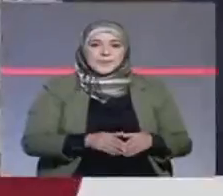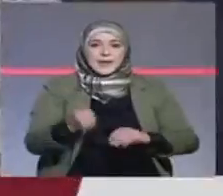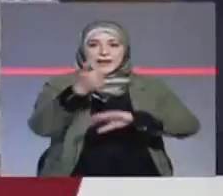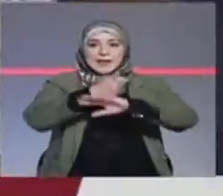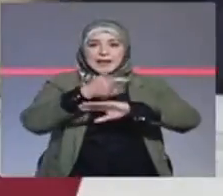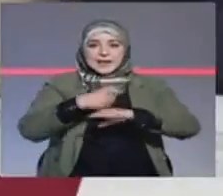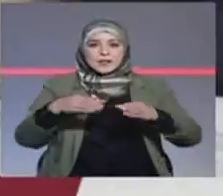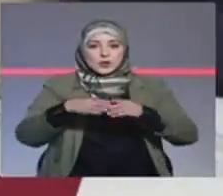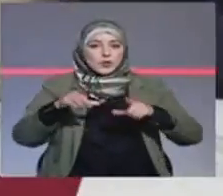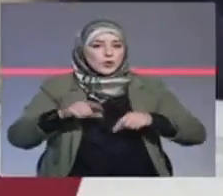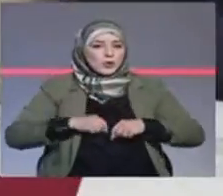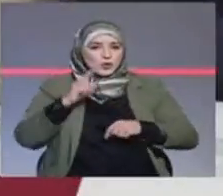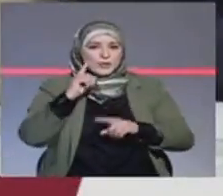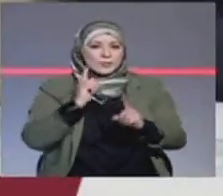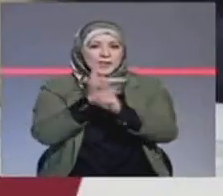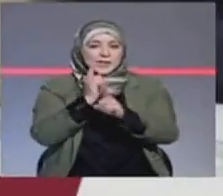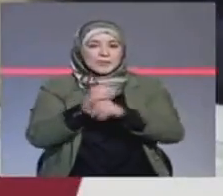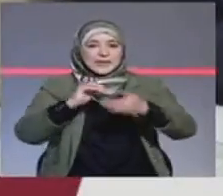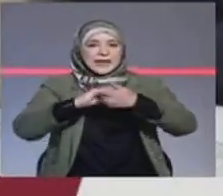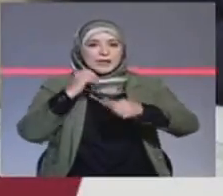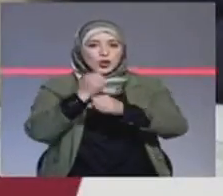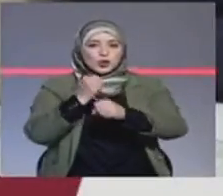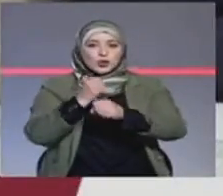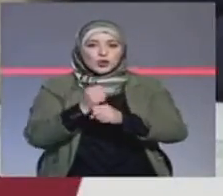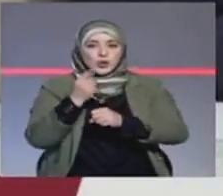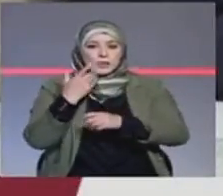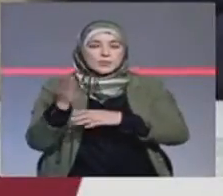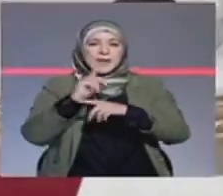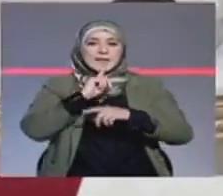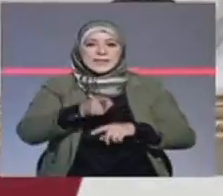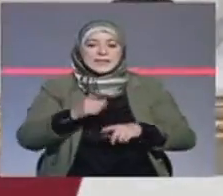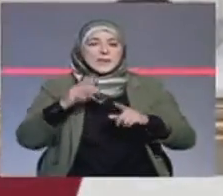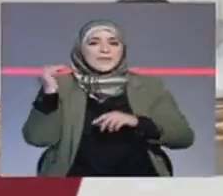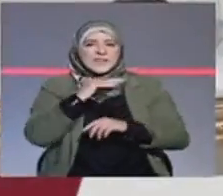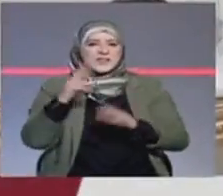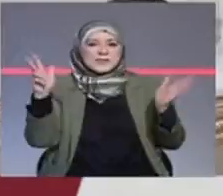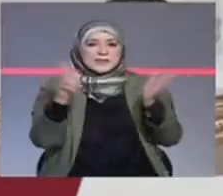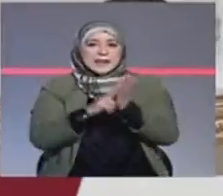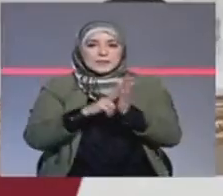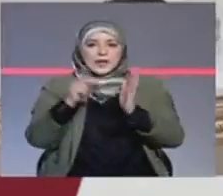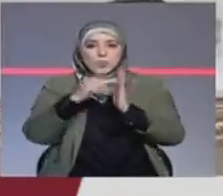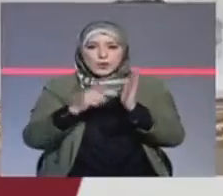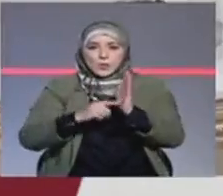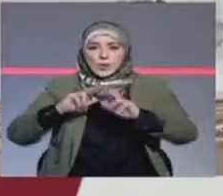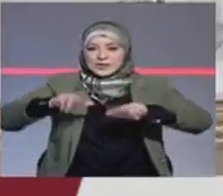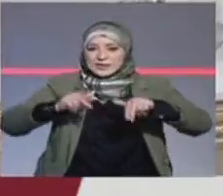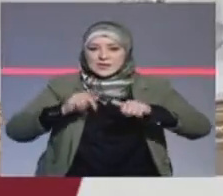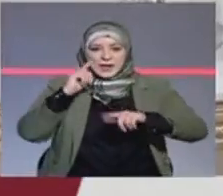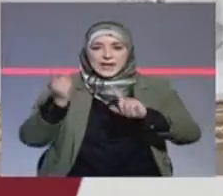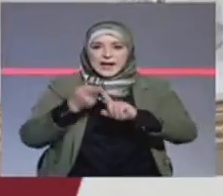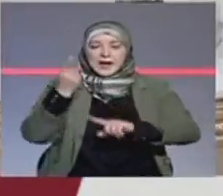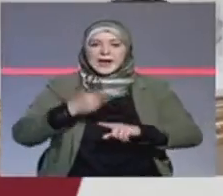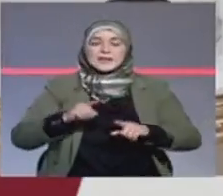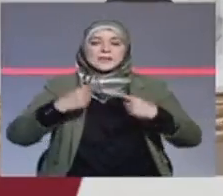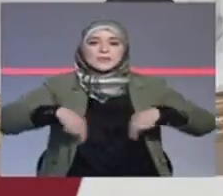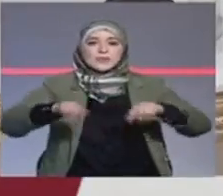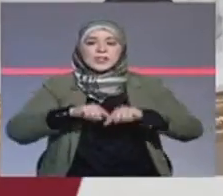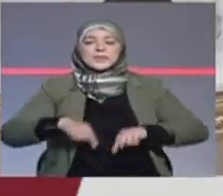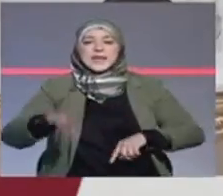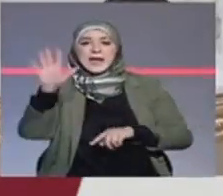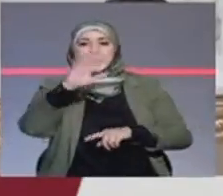رئيس الحكومة يؤكد خلال لقائه أمين عام المنظمة الشهيدة على الالتزام بالتسريع في تنفيذ بنود الاتفاق الحاصل في اجتماع